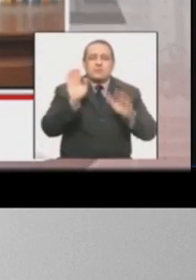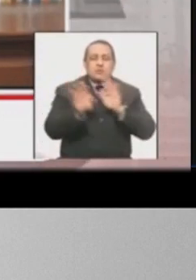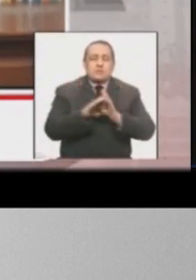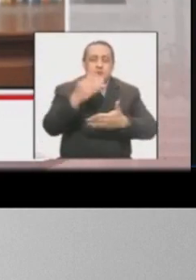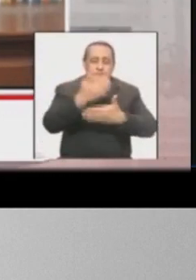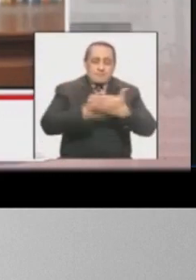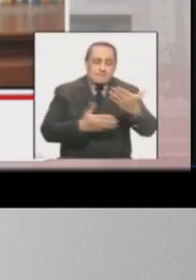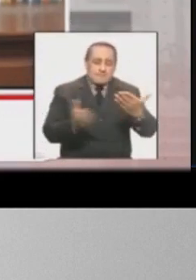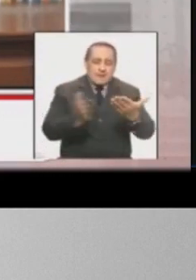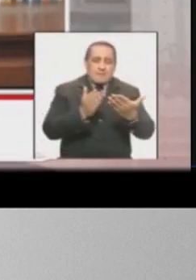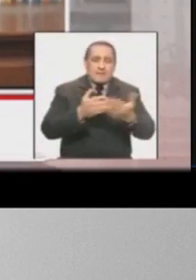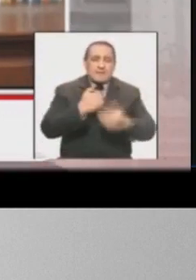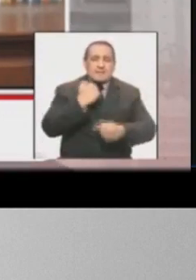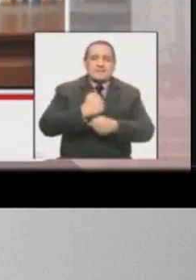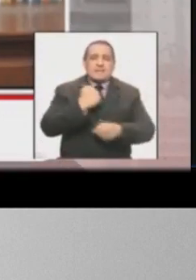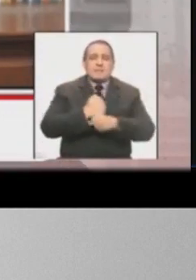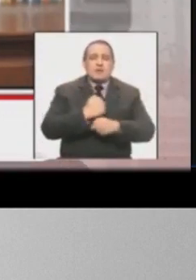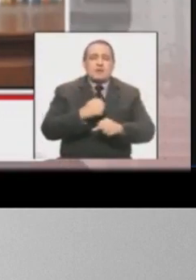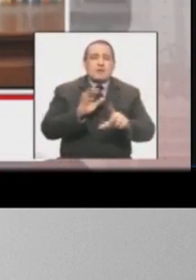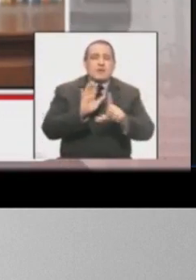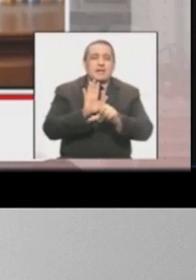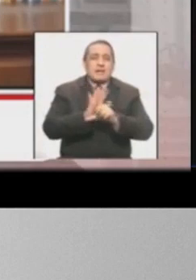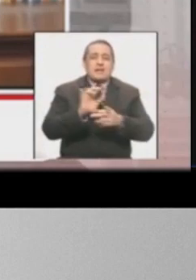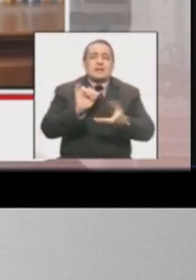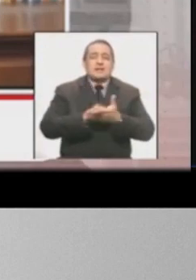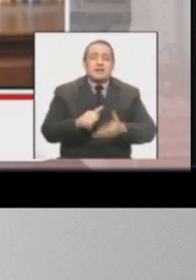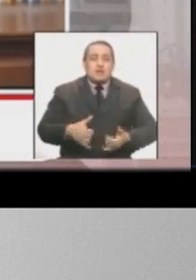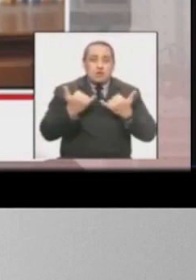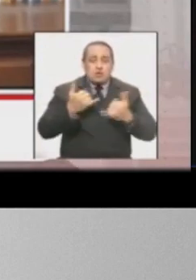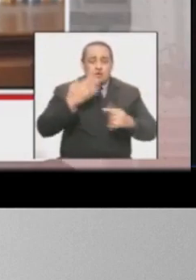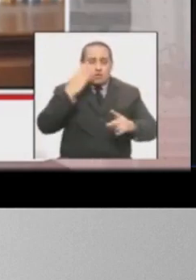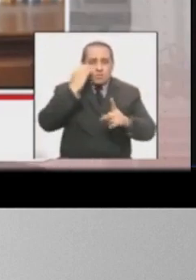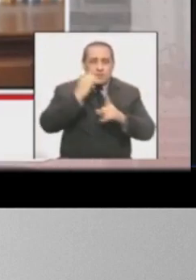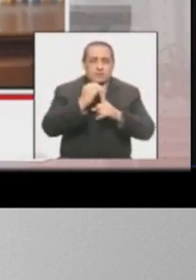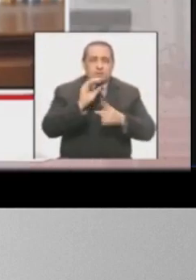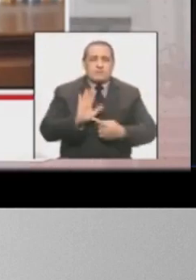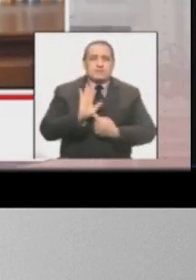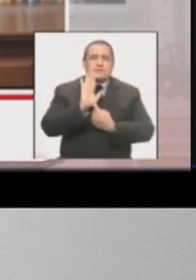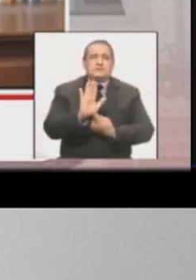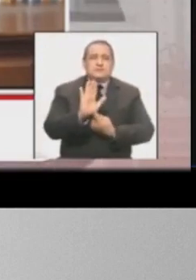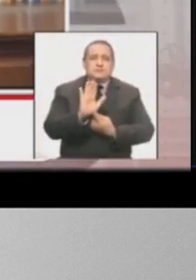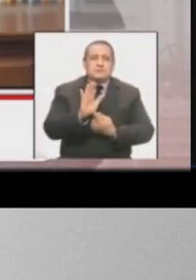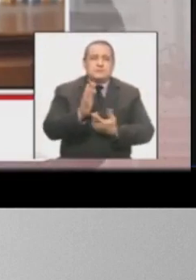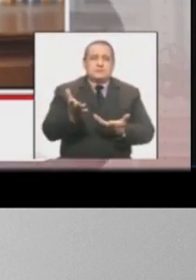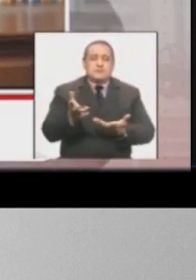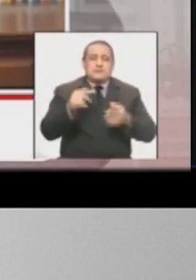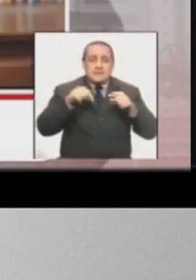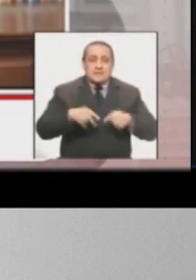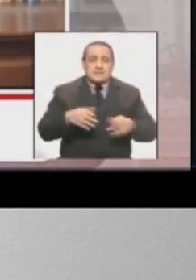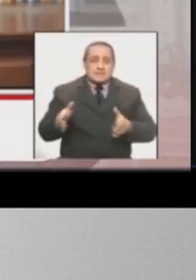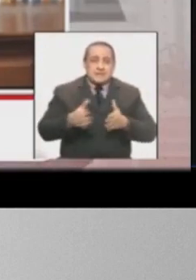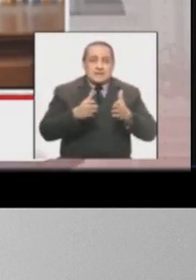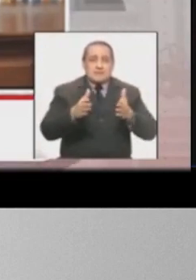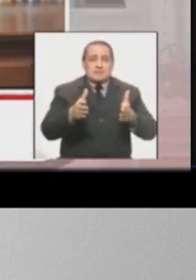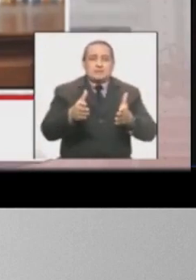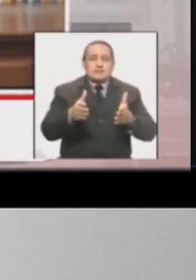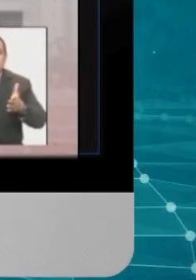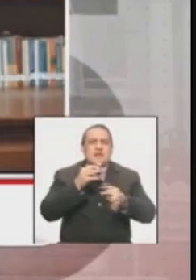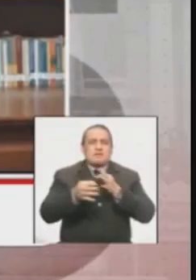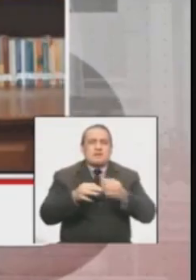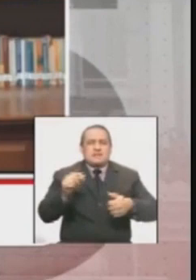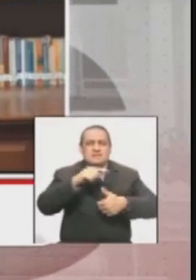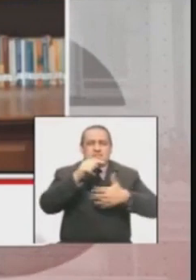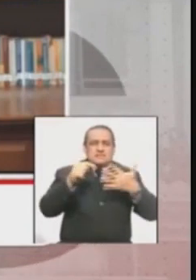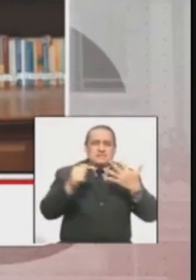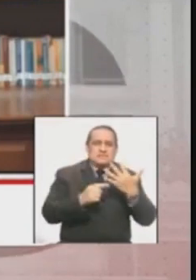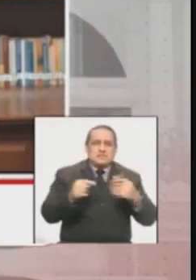Kai Wansi, Parlamento, Umay Manachka, Liam Kaininta, Lei Pajarichis Hakanampa, Juridica Umanchaiwa.